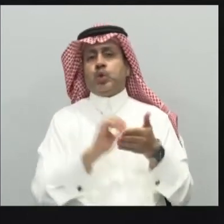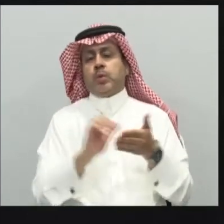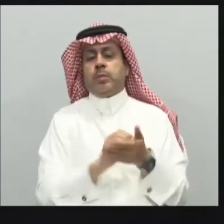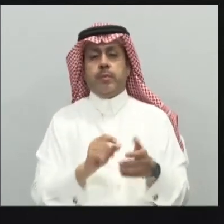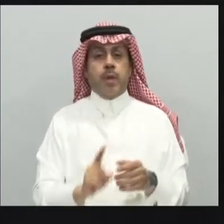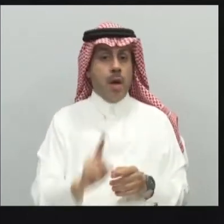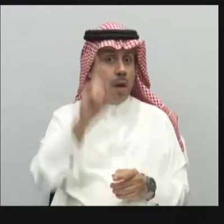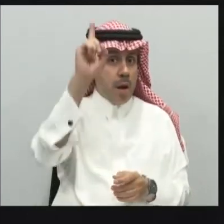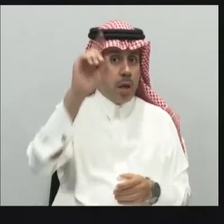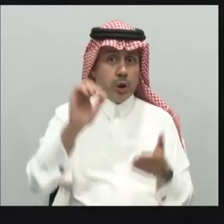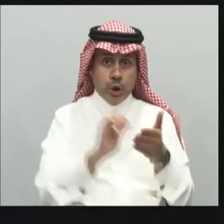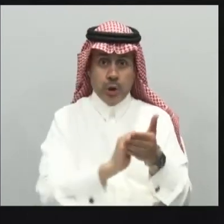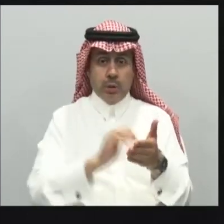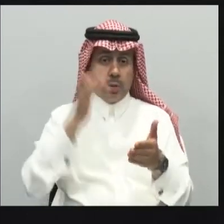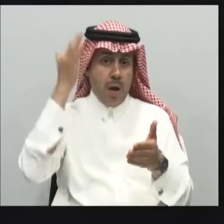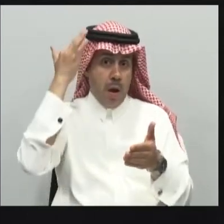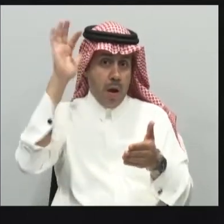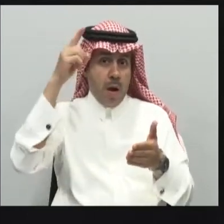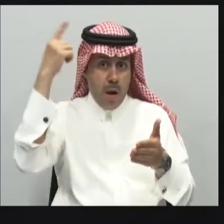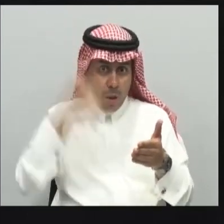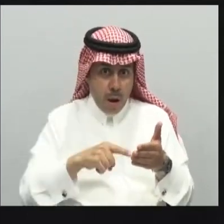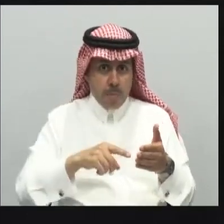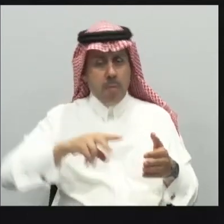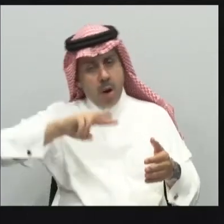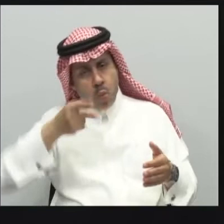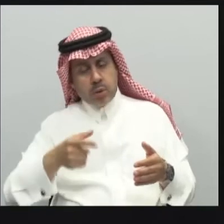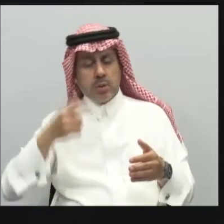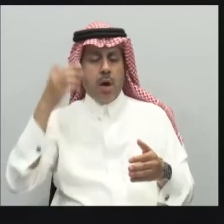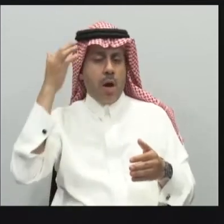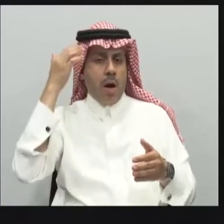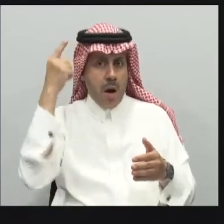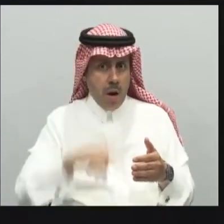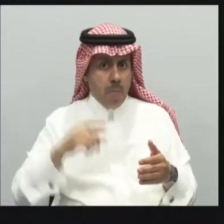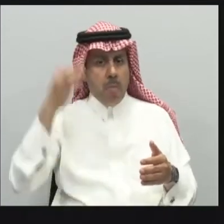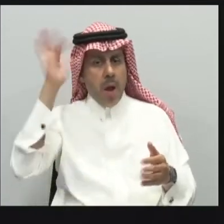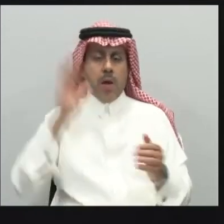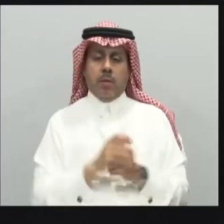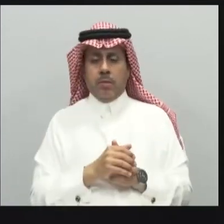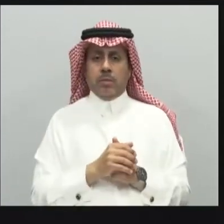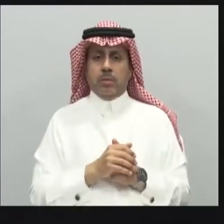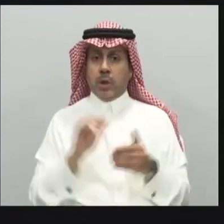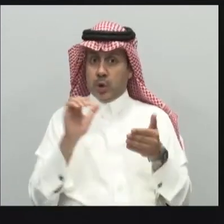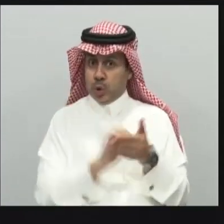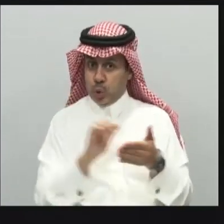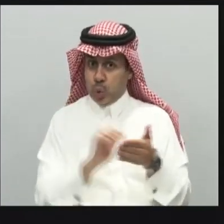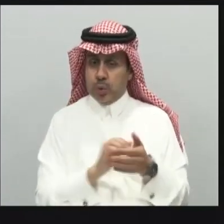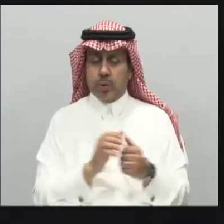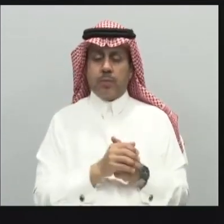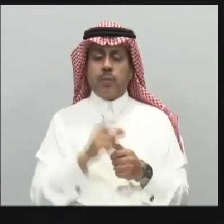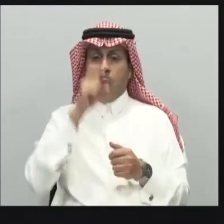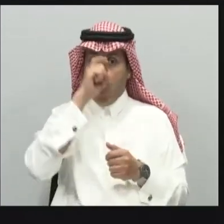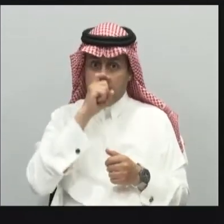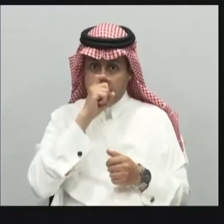شرطا حرم حلالا او احل حراما هذا النوع ايها الطلاب والطالبات من الشروط يجب